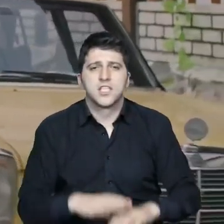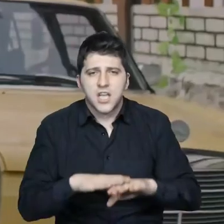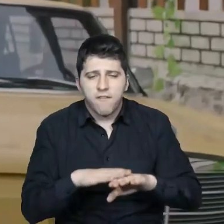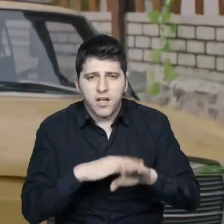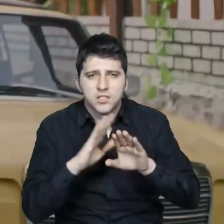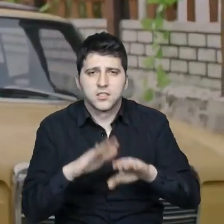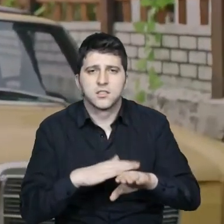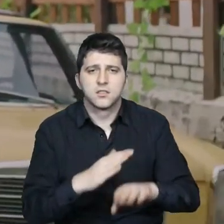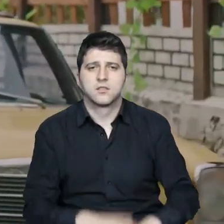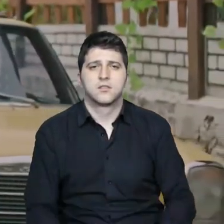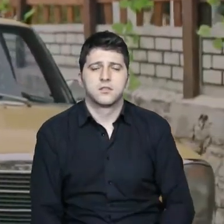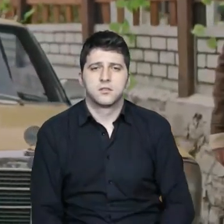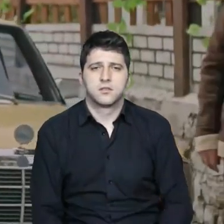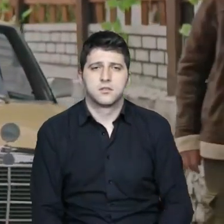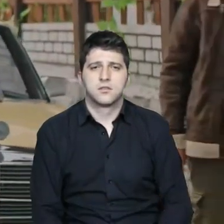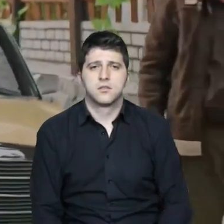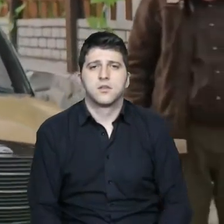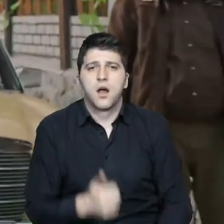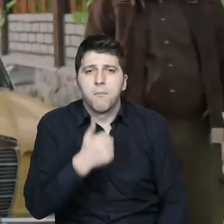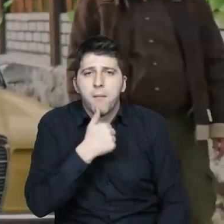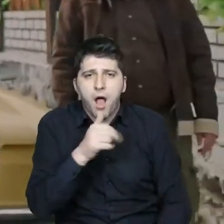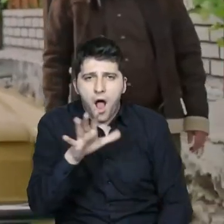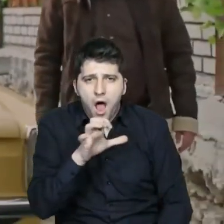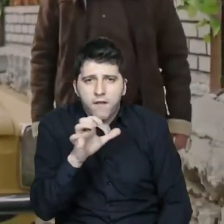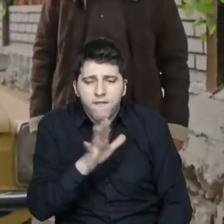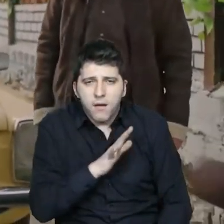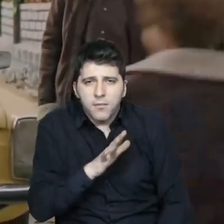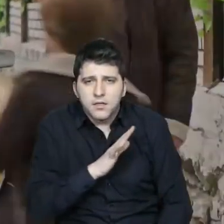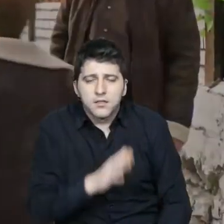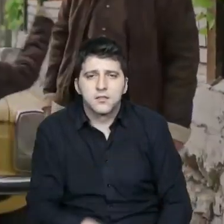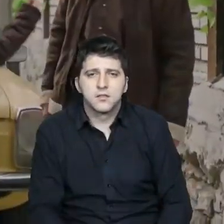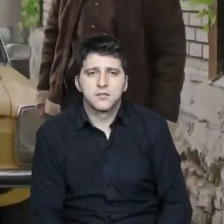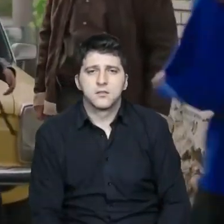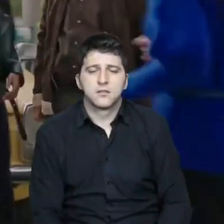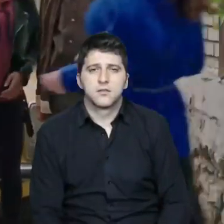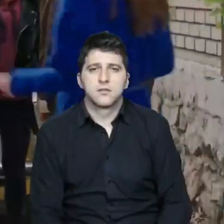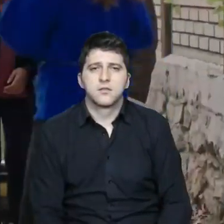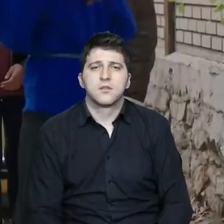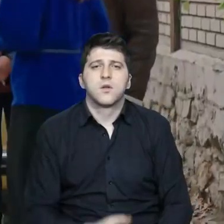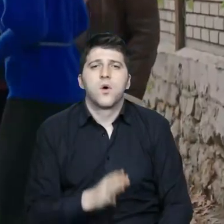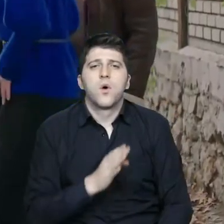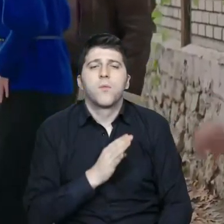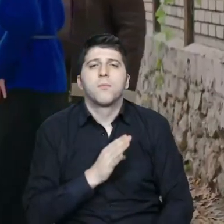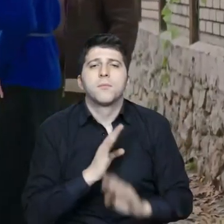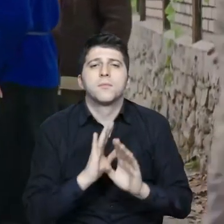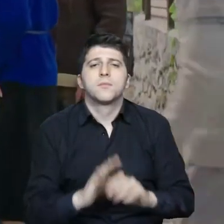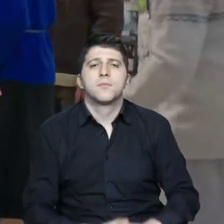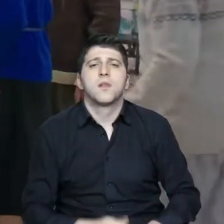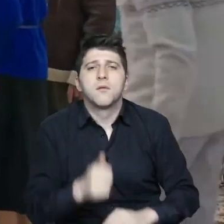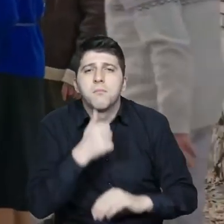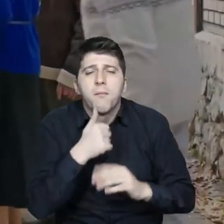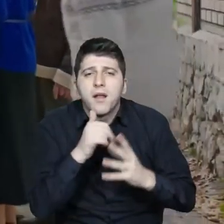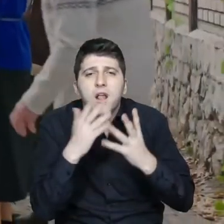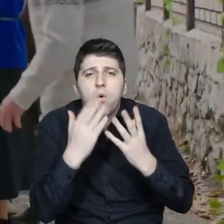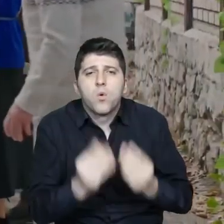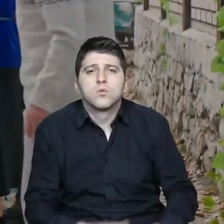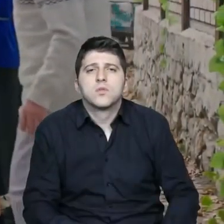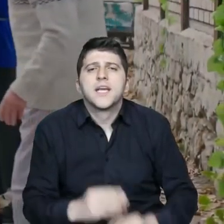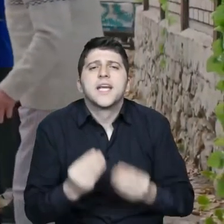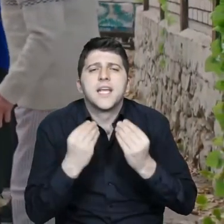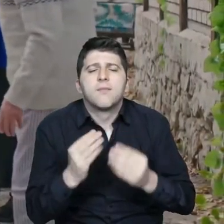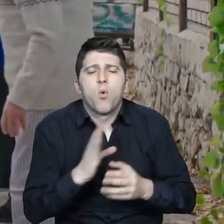Yavaş. Babacığım, ağrın var mı çok? Arda koşup sarıldı. Baba ne oldu?